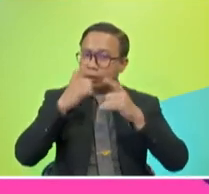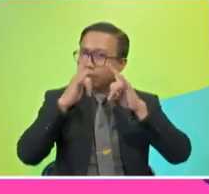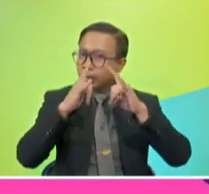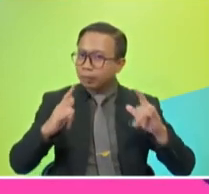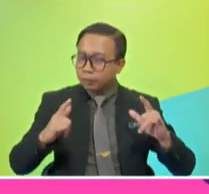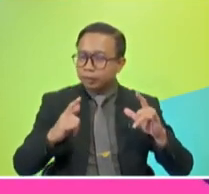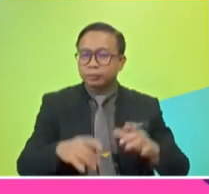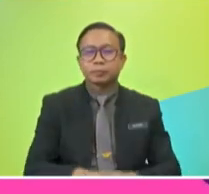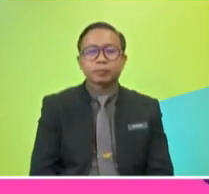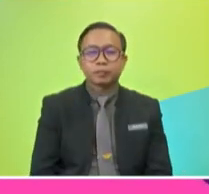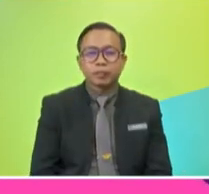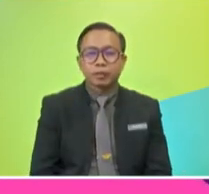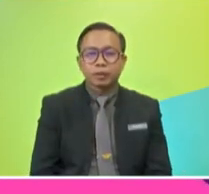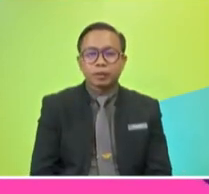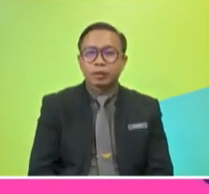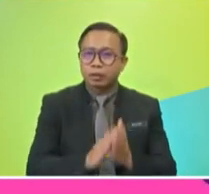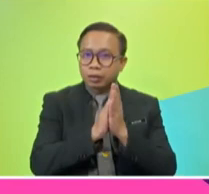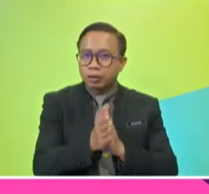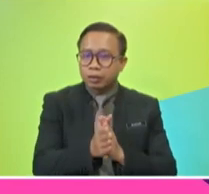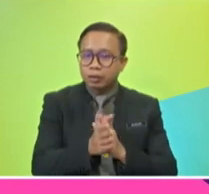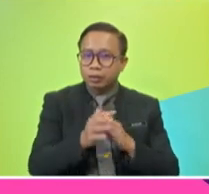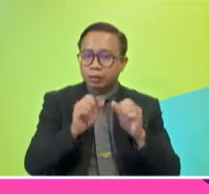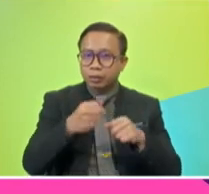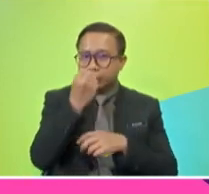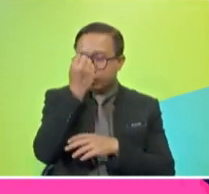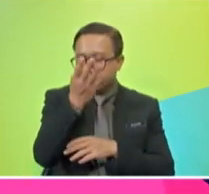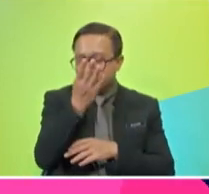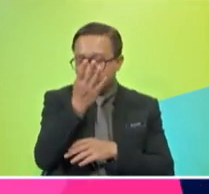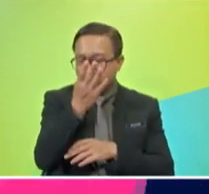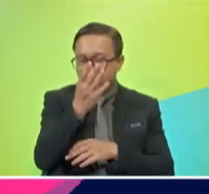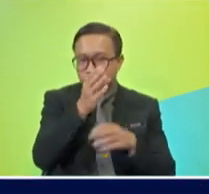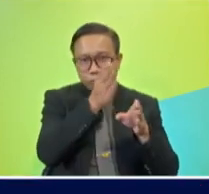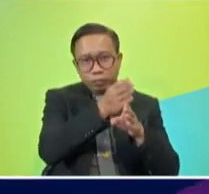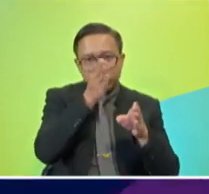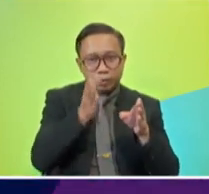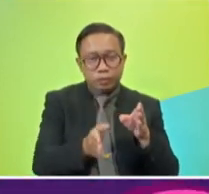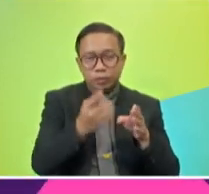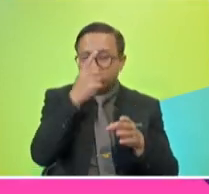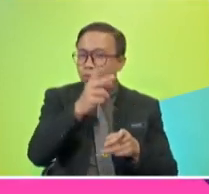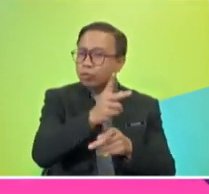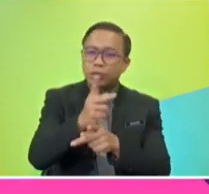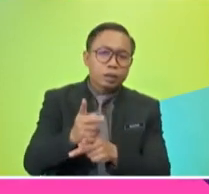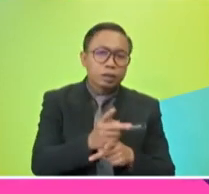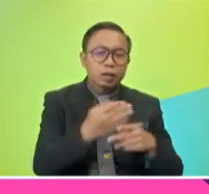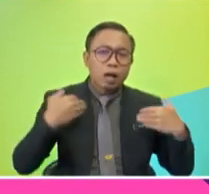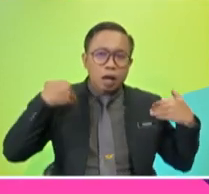perkemahan jadi hewan peliharaan dia Tertinggal Jadi bagi tahunan